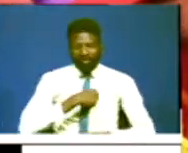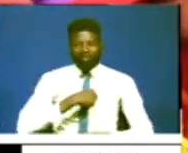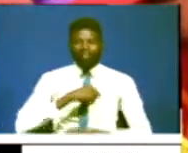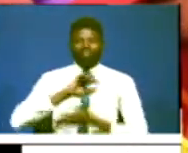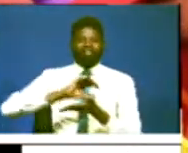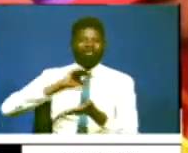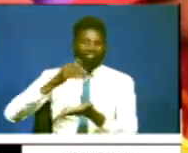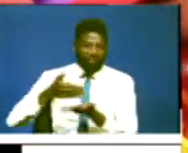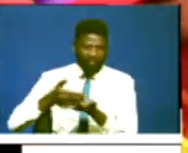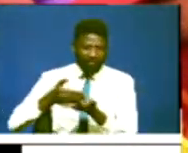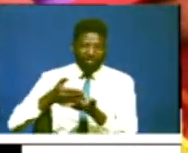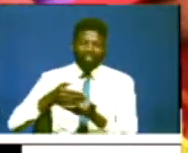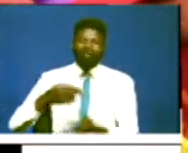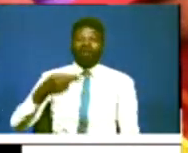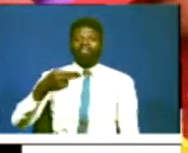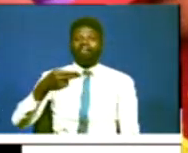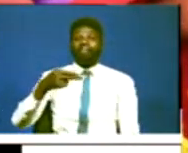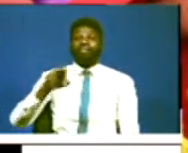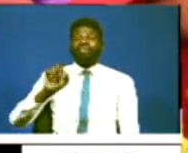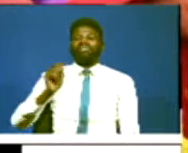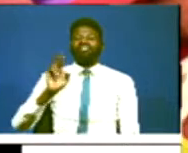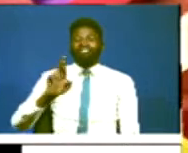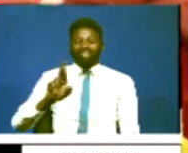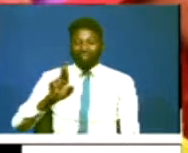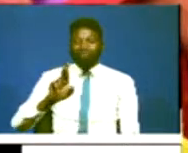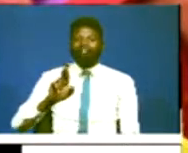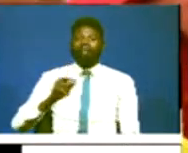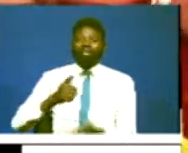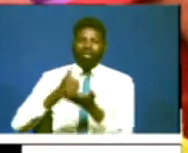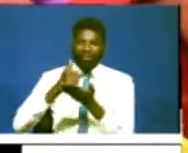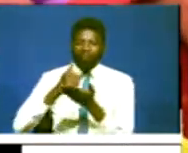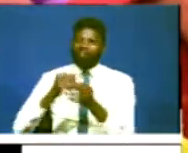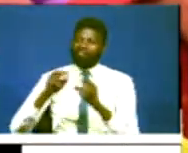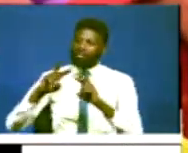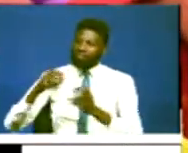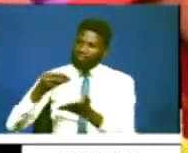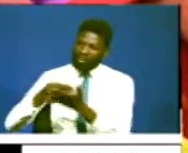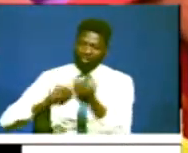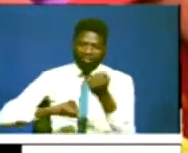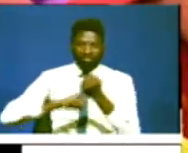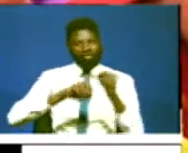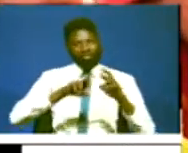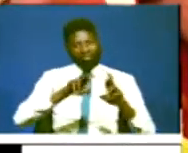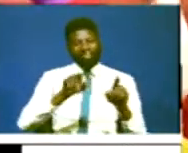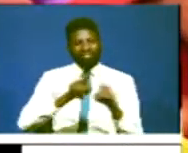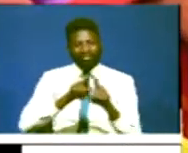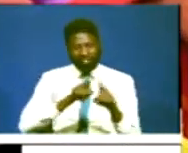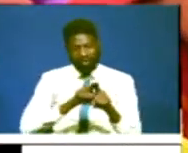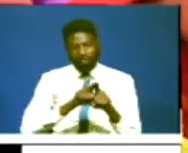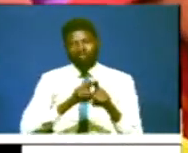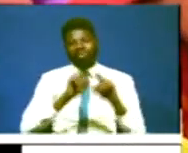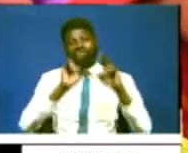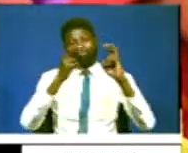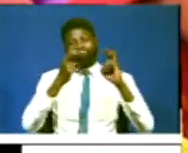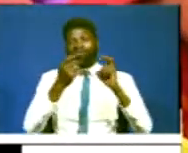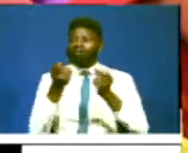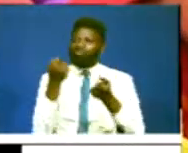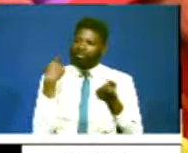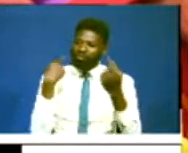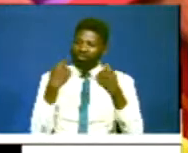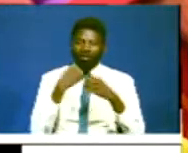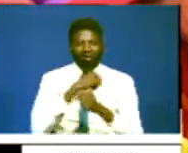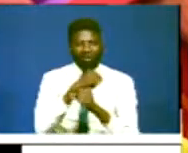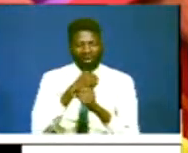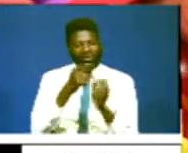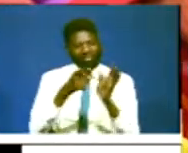utusaidie. Utafute pesa ya kulipa barabara, uniunge mkono na hawa, utusaidie. Mambo ya chai, kahawa, mchele, tusaidie. Mambo ya